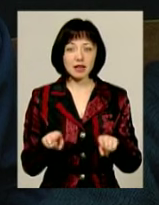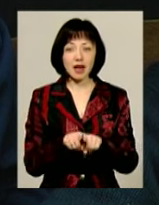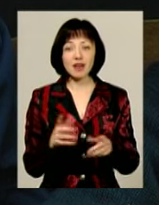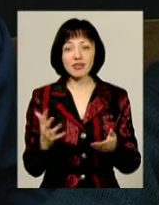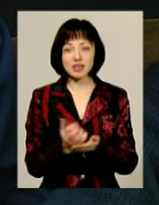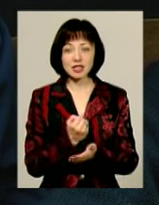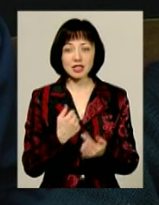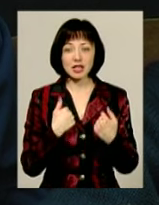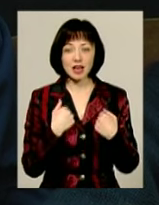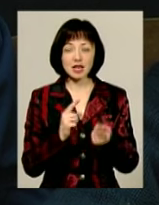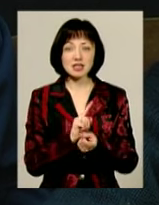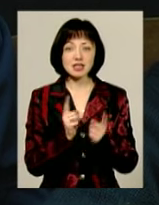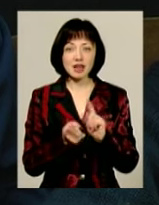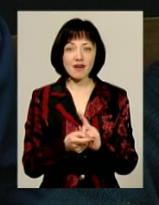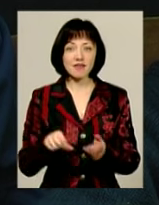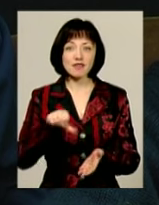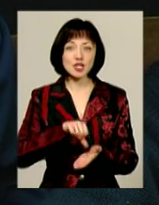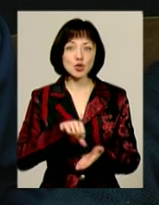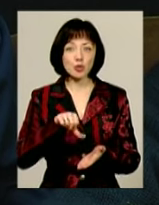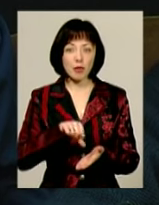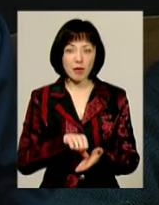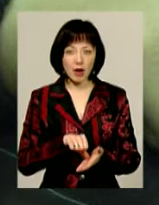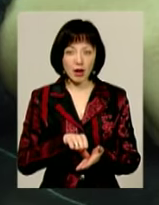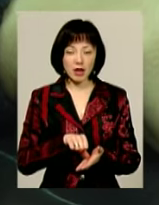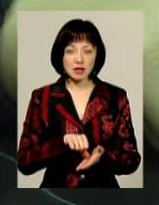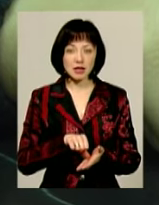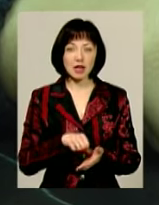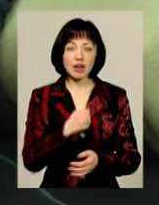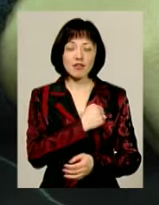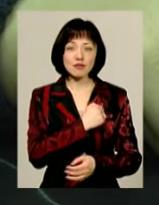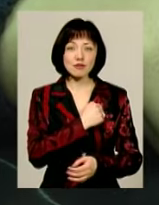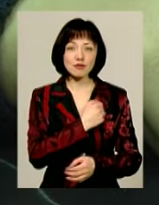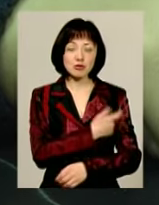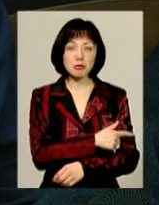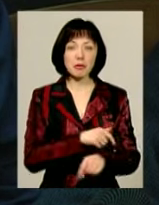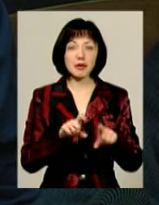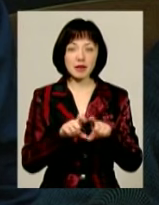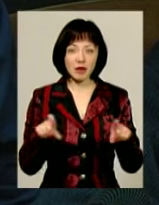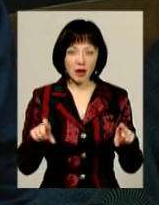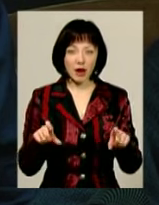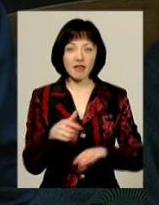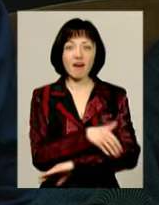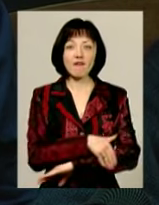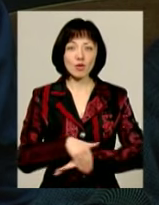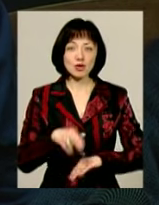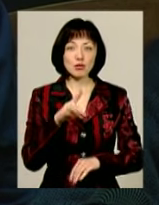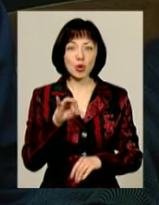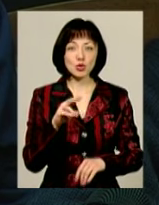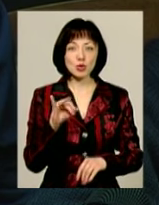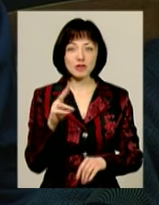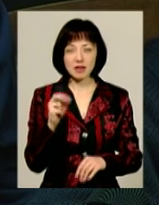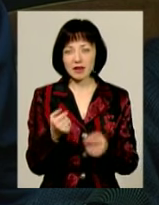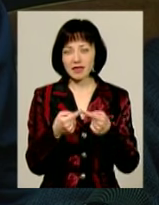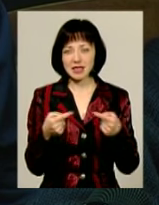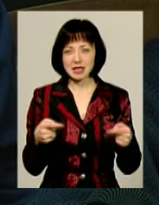я так став виступати в шпиталях, на Проскурівській пару раз виступав і в різних місцях,